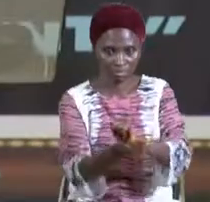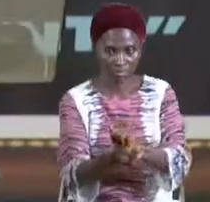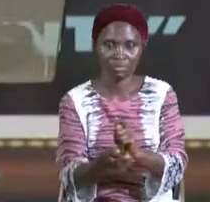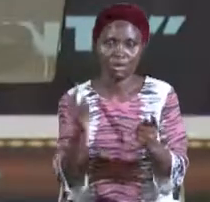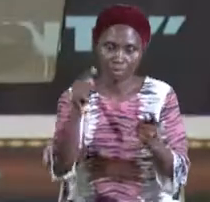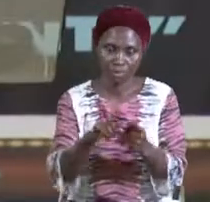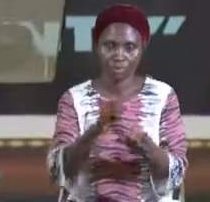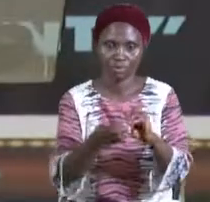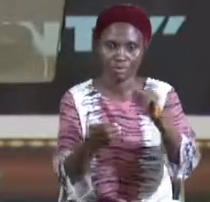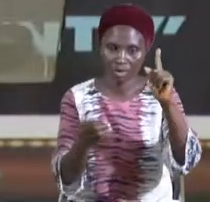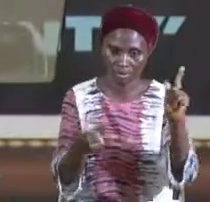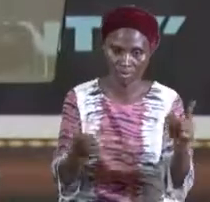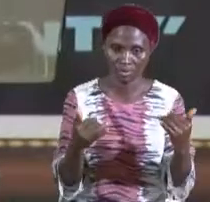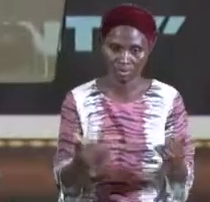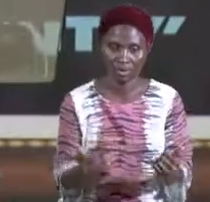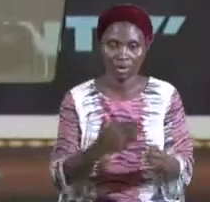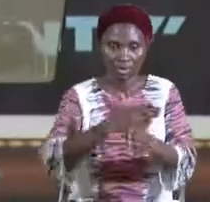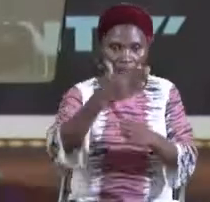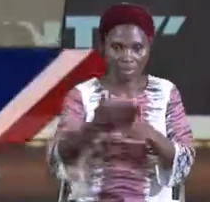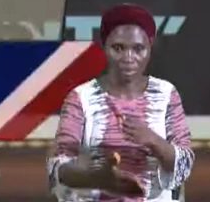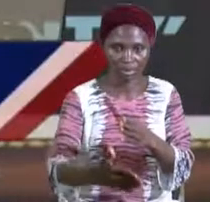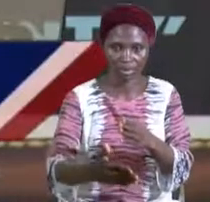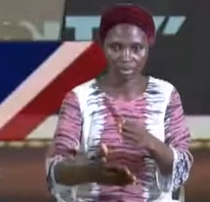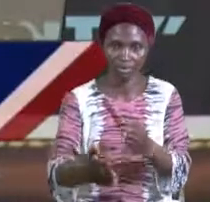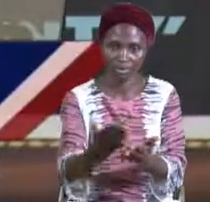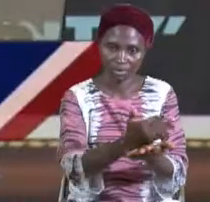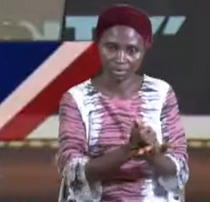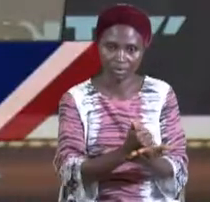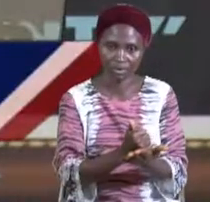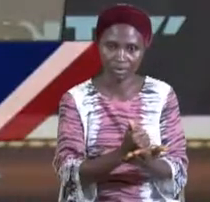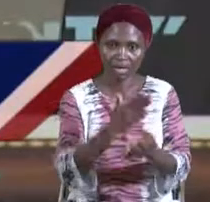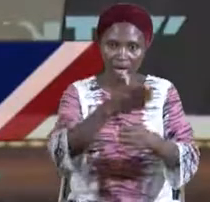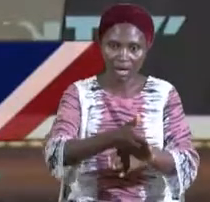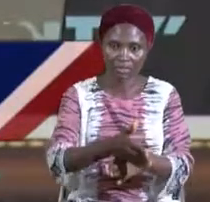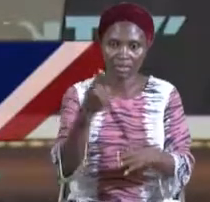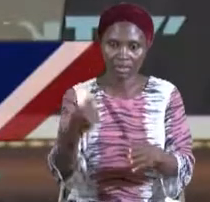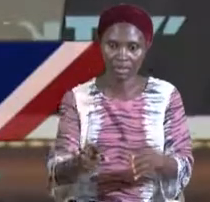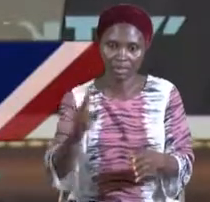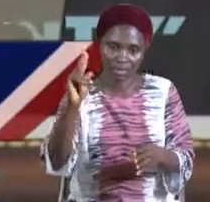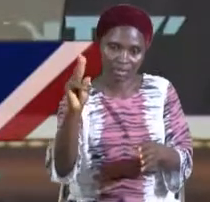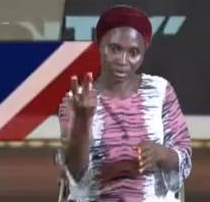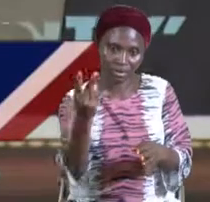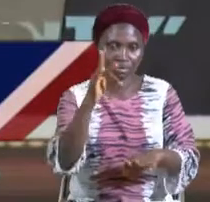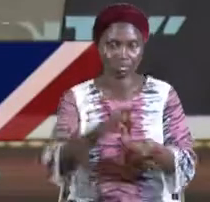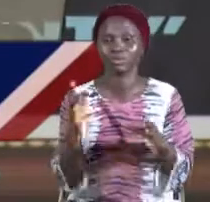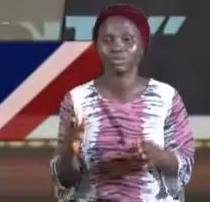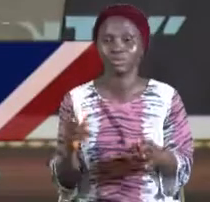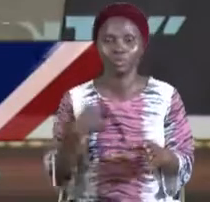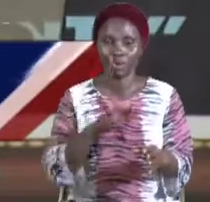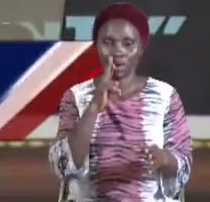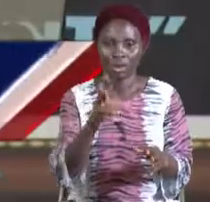alors. Le rétablissement total, complet après la seconde touche.